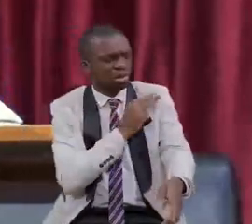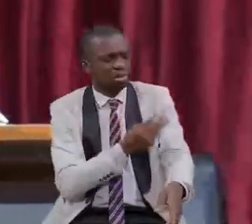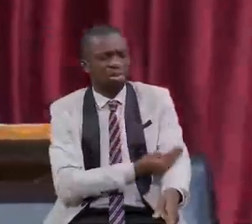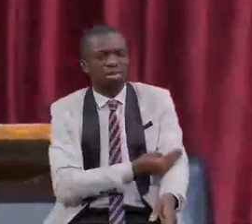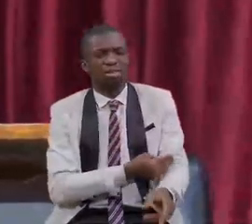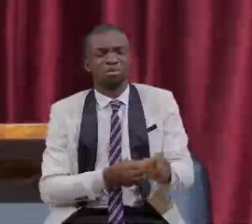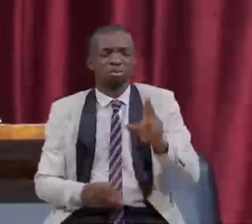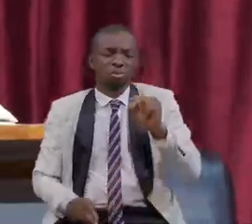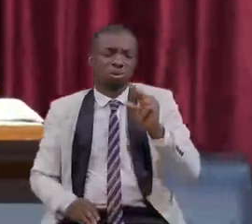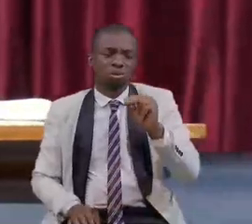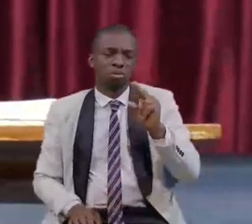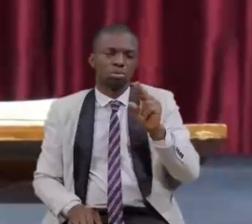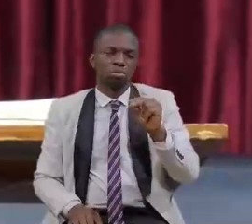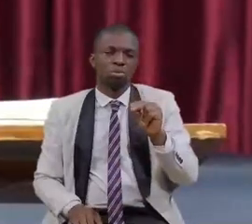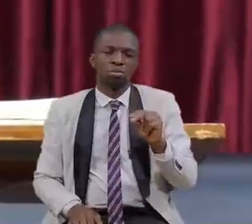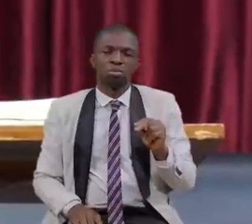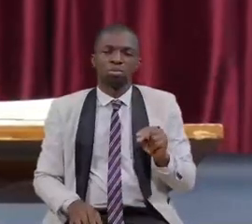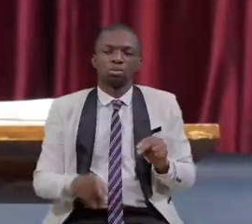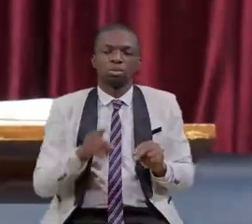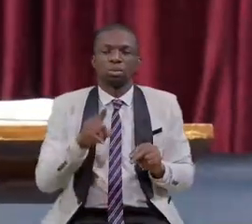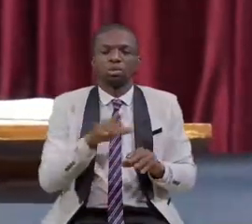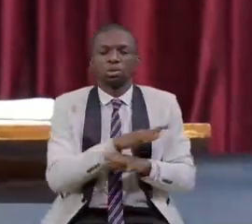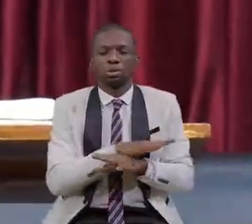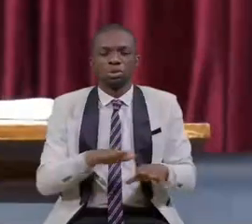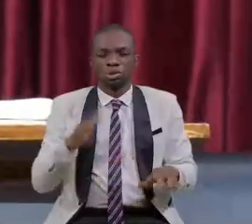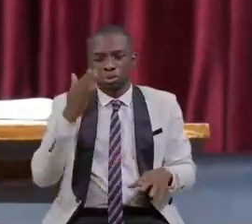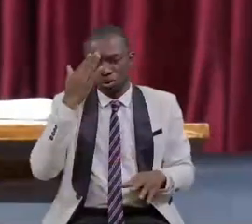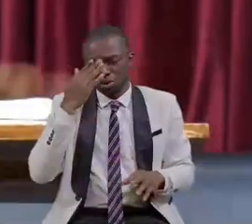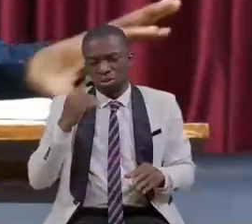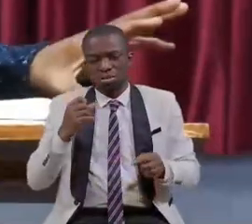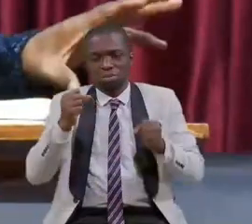Non. Tu n'as pas examiné le pouvoir qu'il t'a donné.